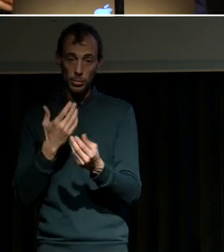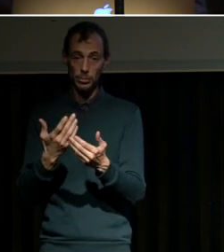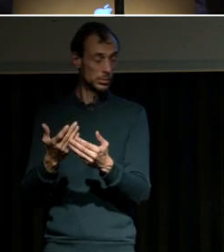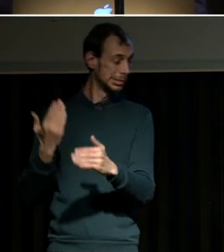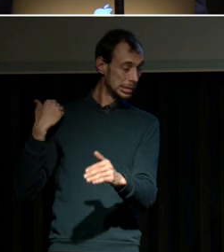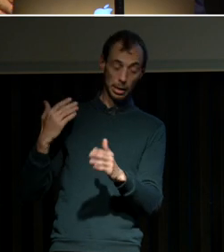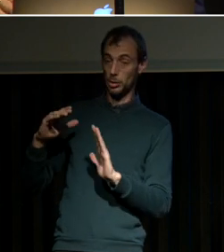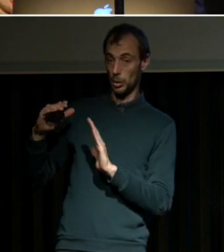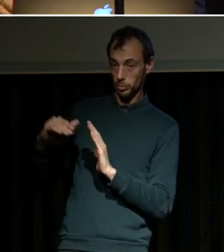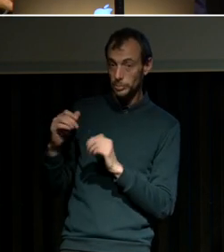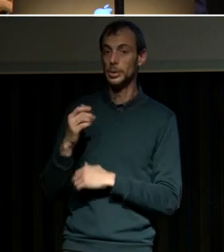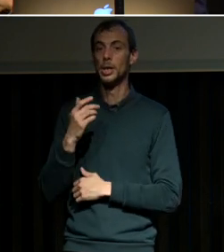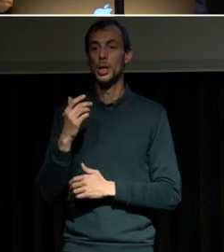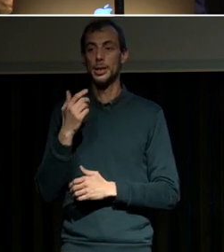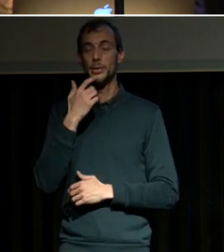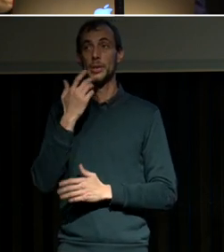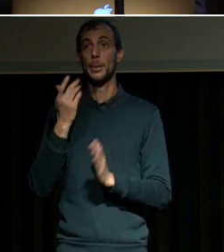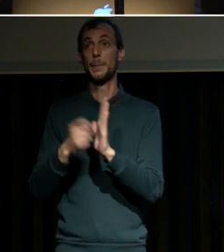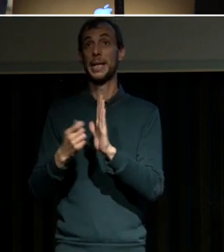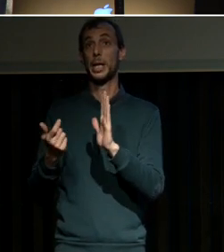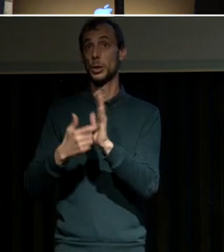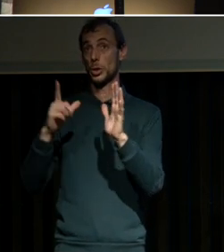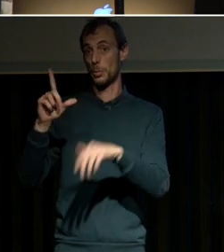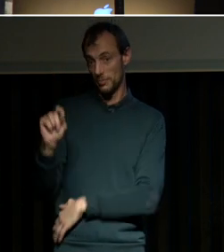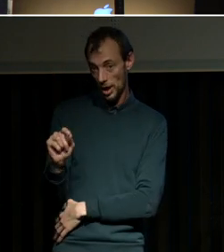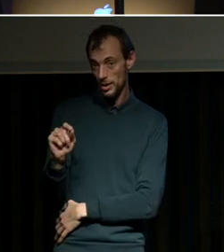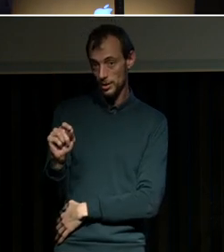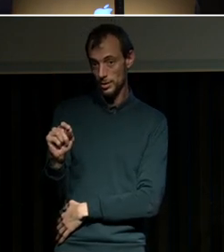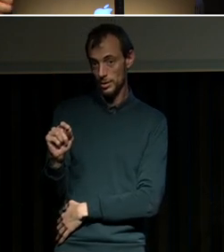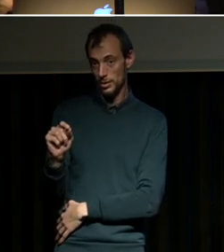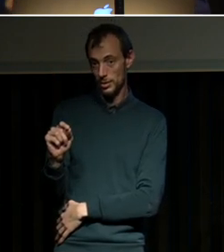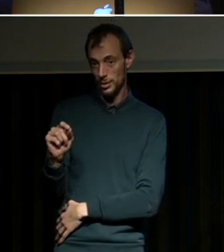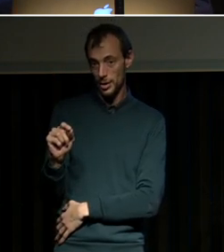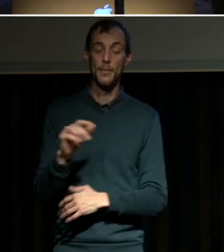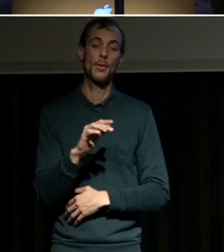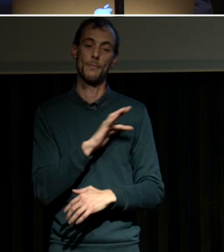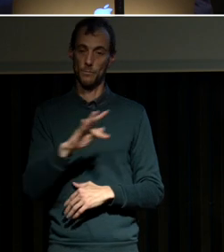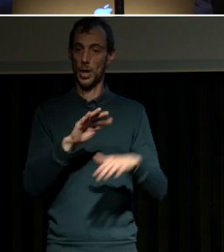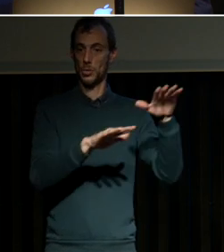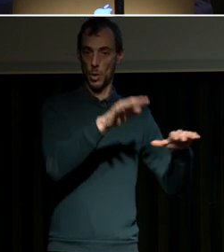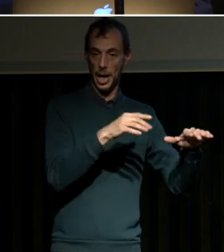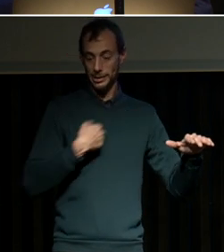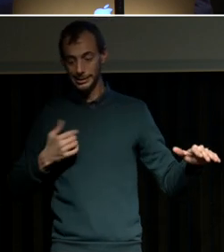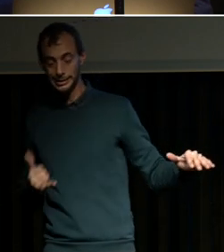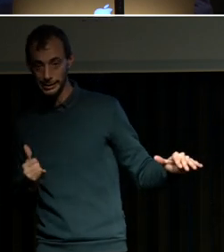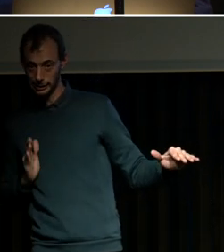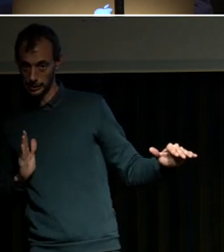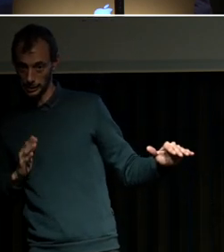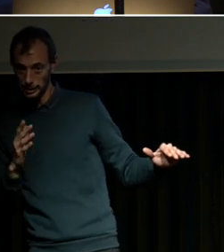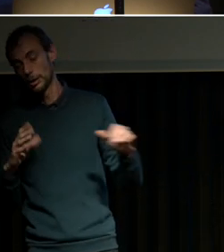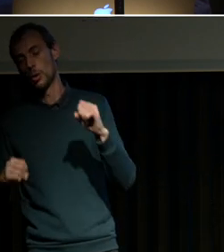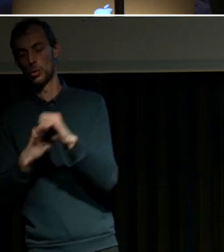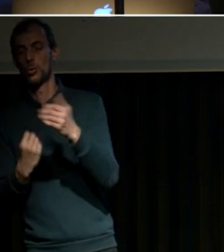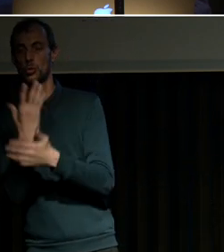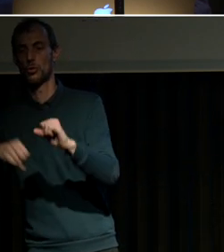on a prélevé en 2020 plus que la moyenne en France en 2019. Et en 2020, par contre, la moyenne en France